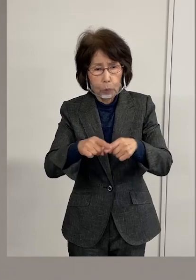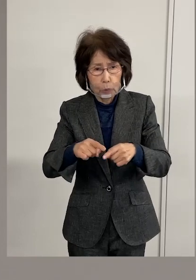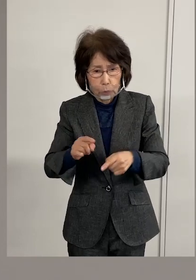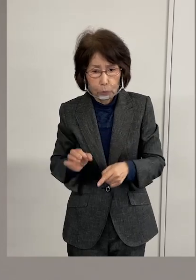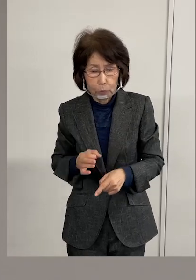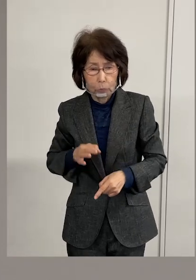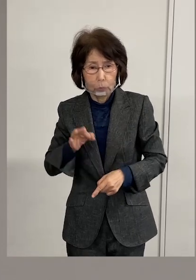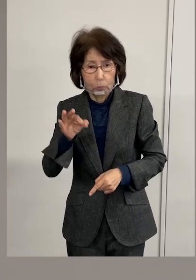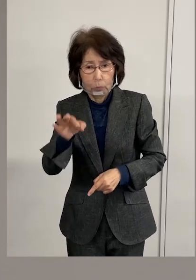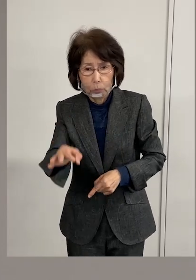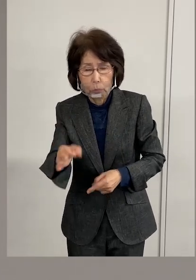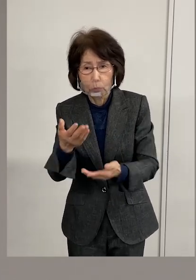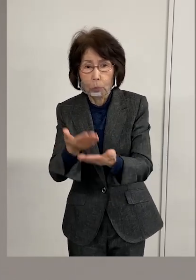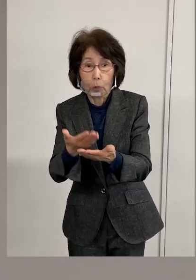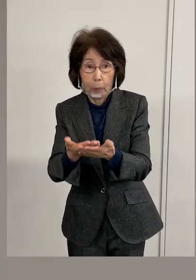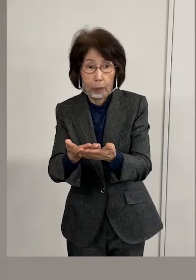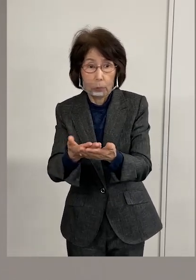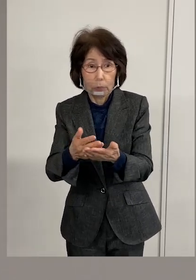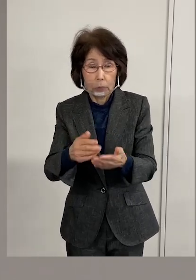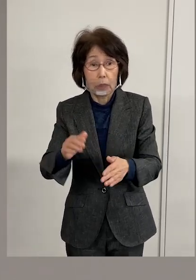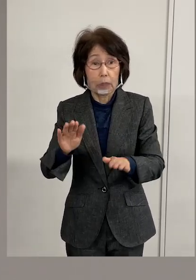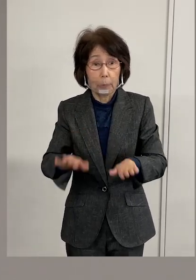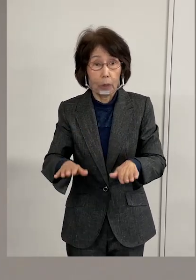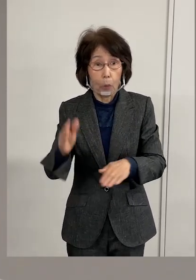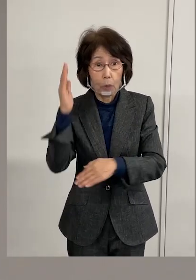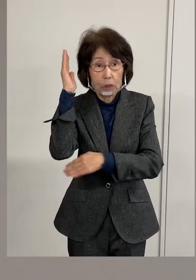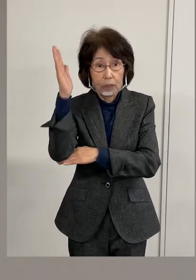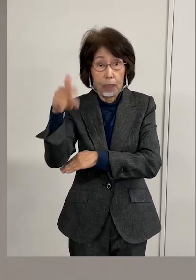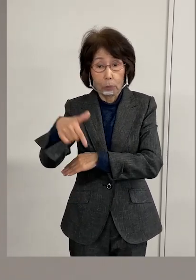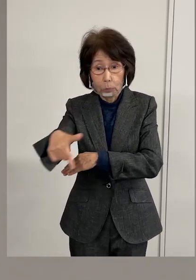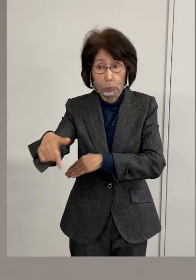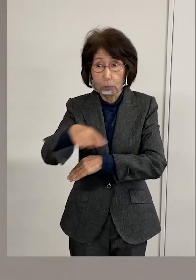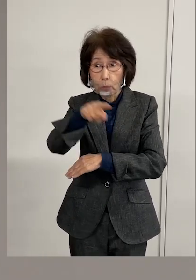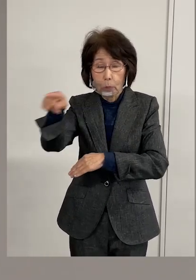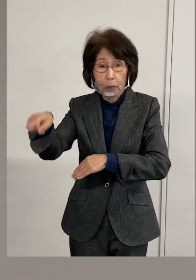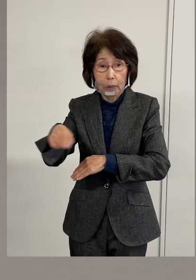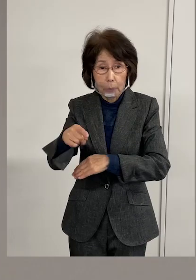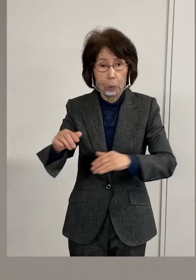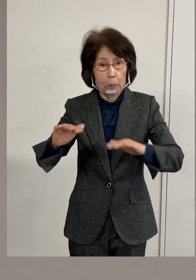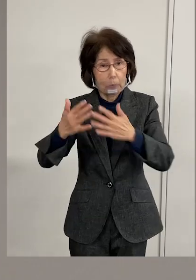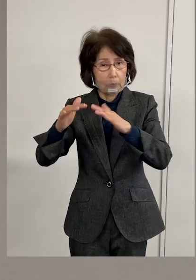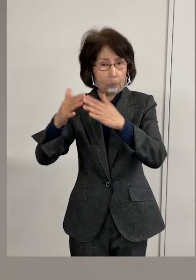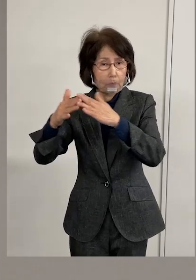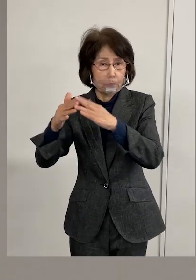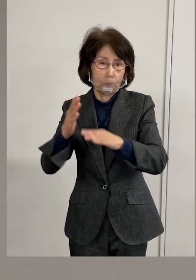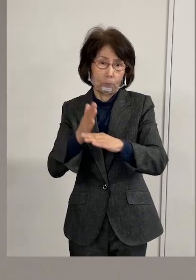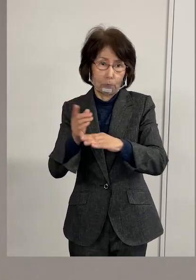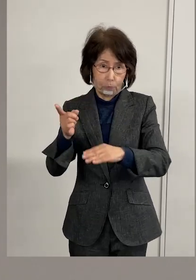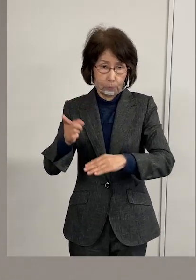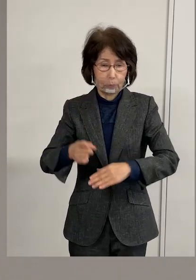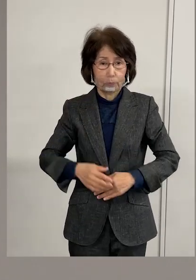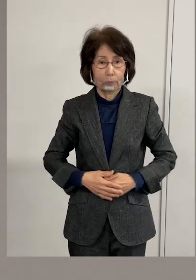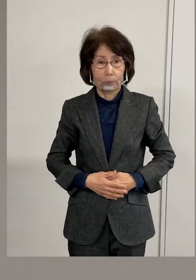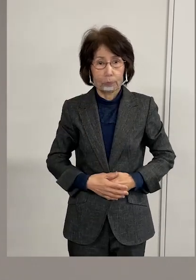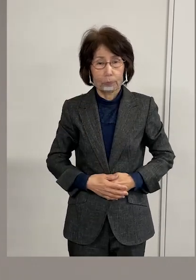くということが、今の政府の中でも議論をされているところです。